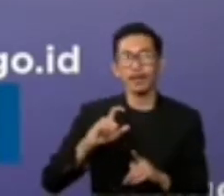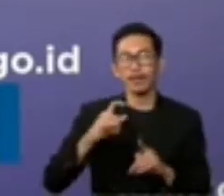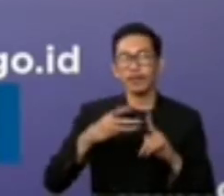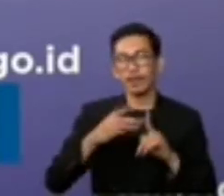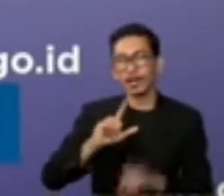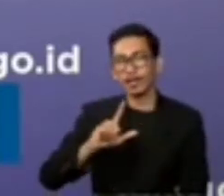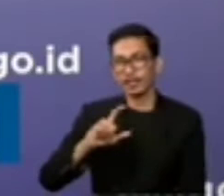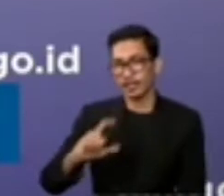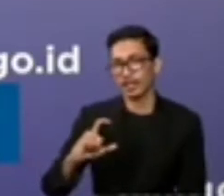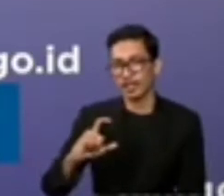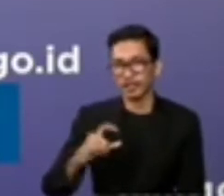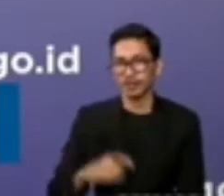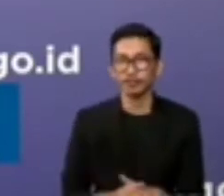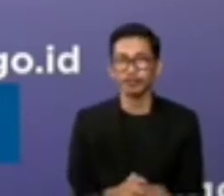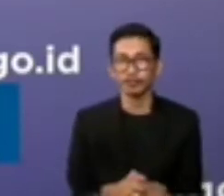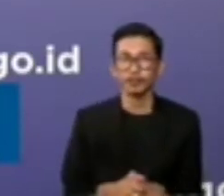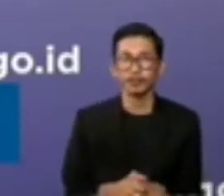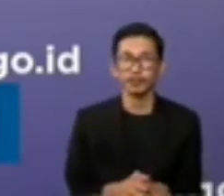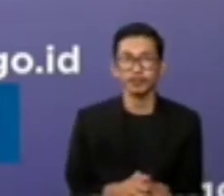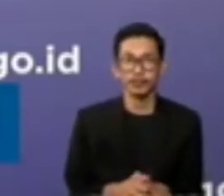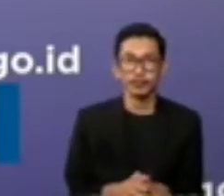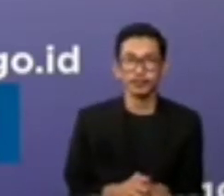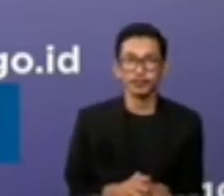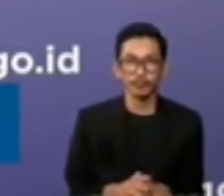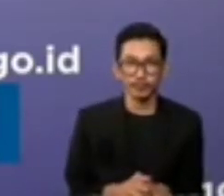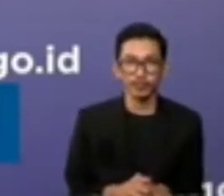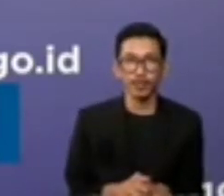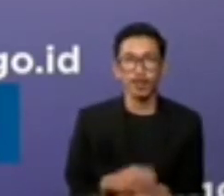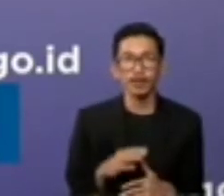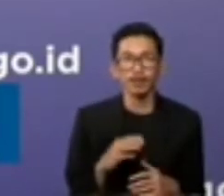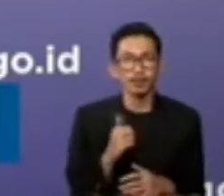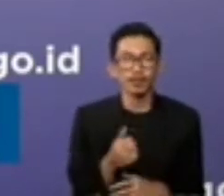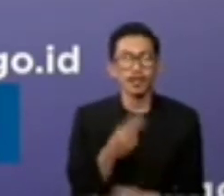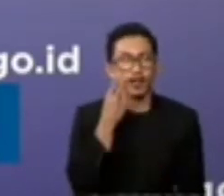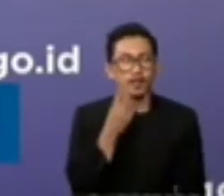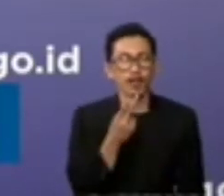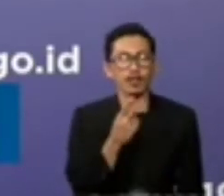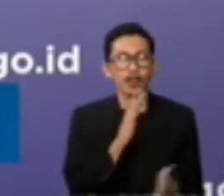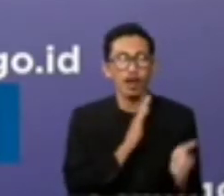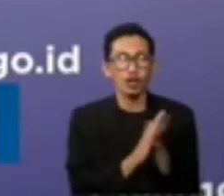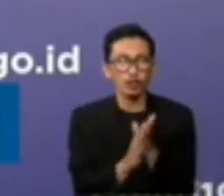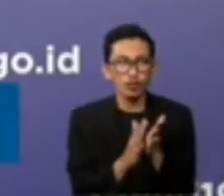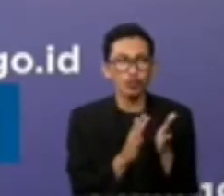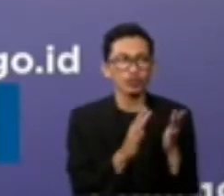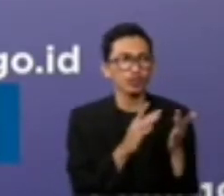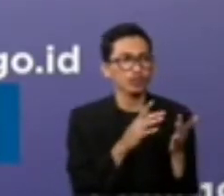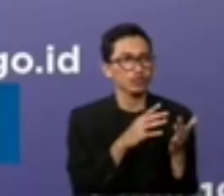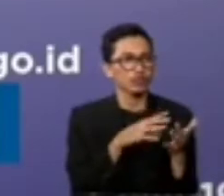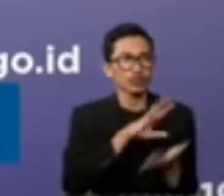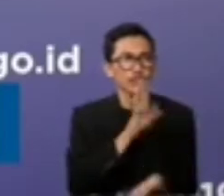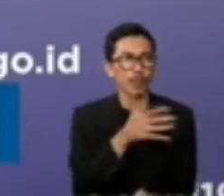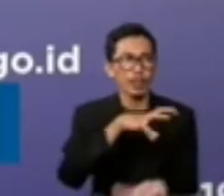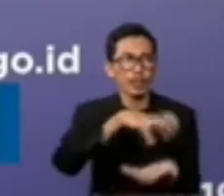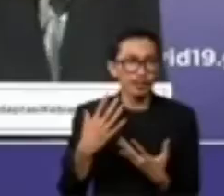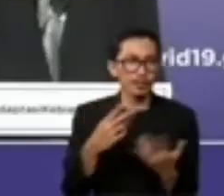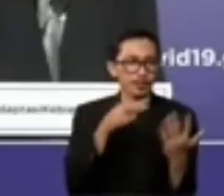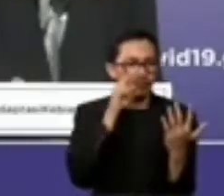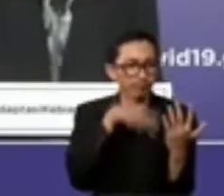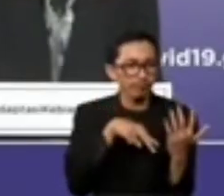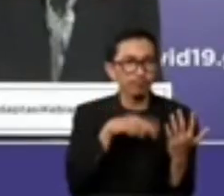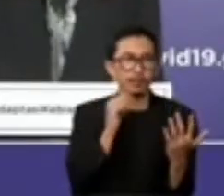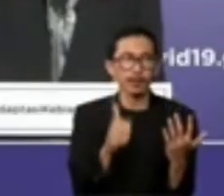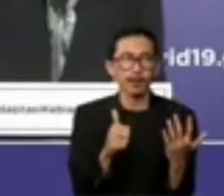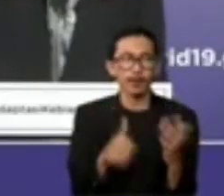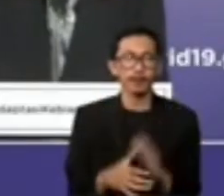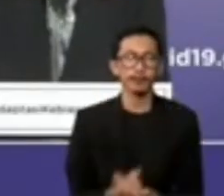mengetahui secara real time saat ini juga penyebaran kasus yang terjadi di setiap kabupaten kota di seluruh Indonesia.